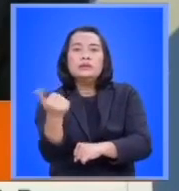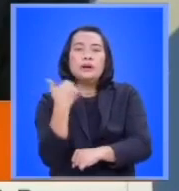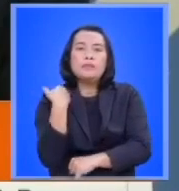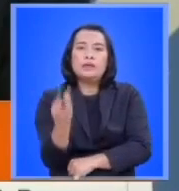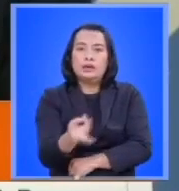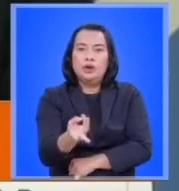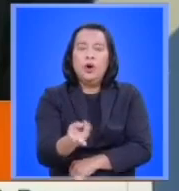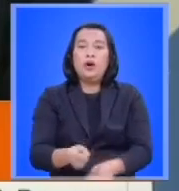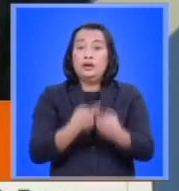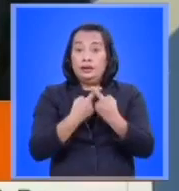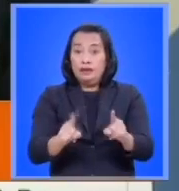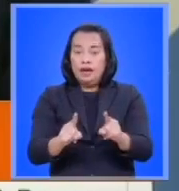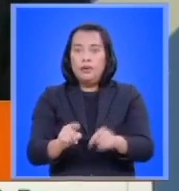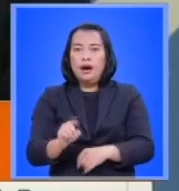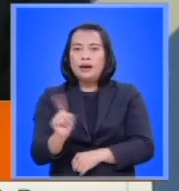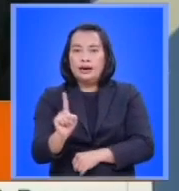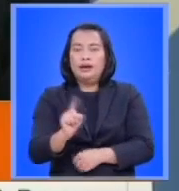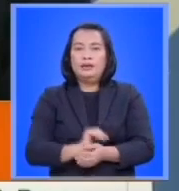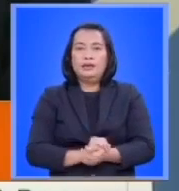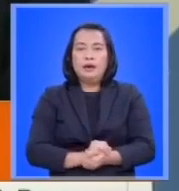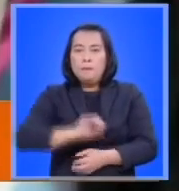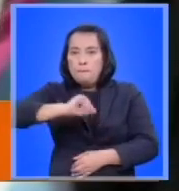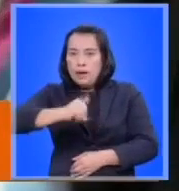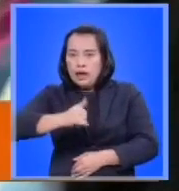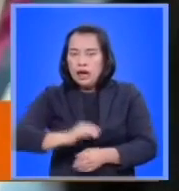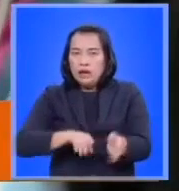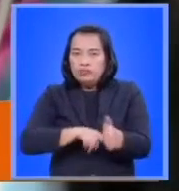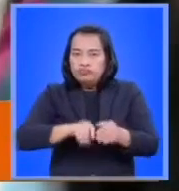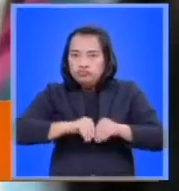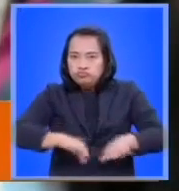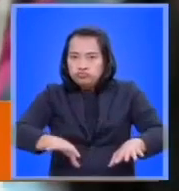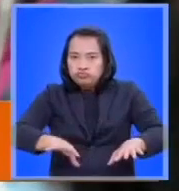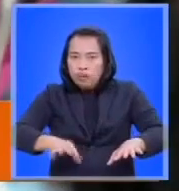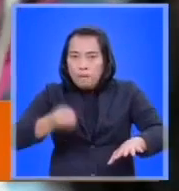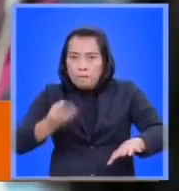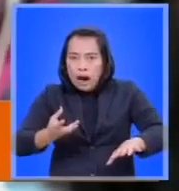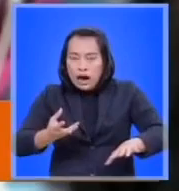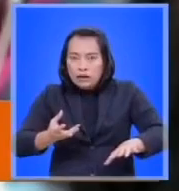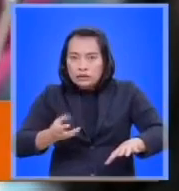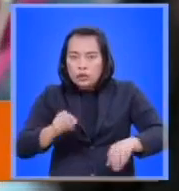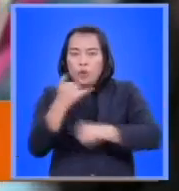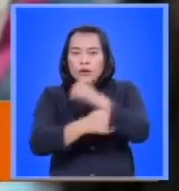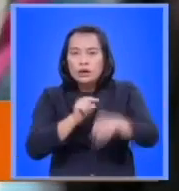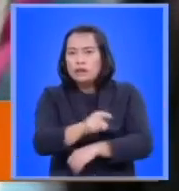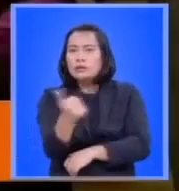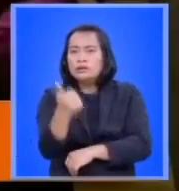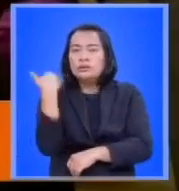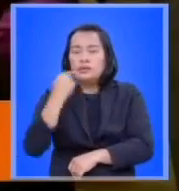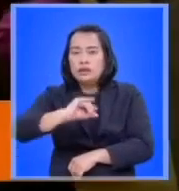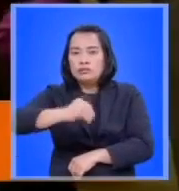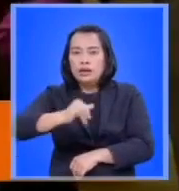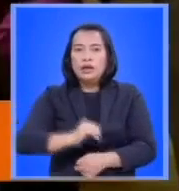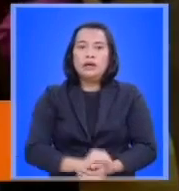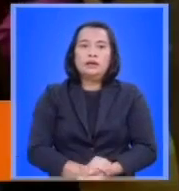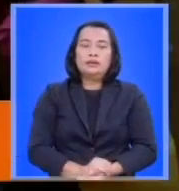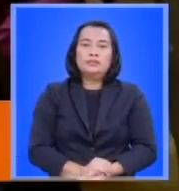นน้อยแต่ก็มีความเป็นไปได้ค่ะว่าอาจจะเกิดการระบาดครั้งใหญ่นอกประเทศจีนได้นอกจากนี้ผู้อำนวยการ